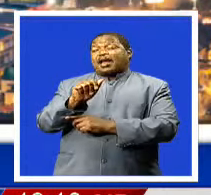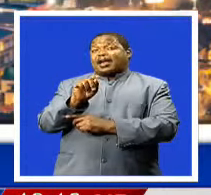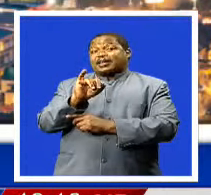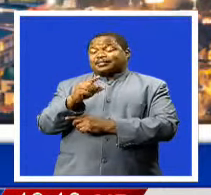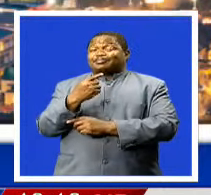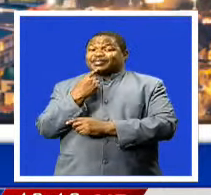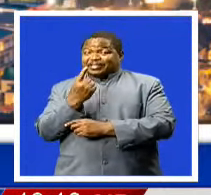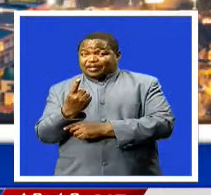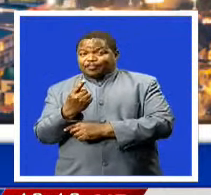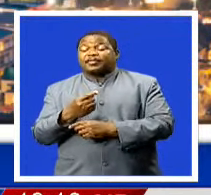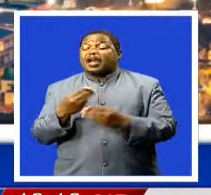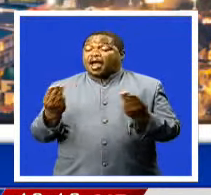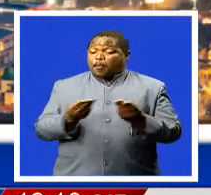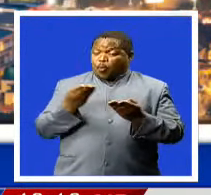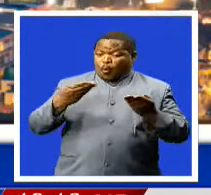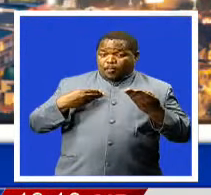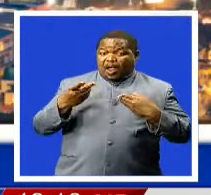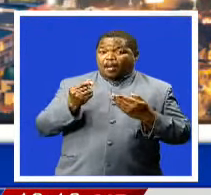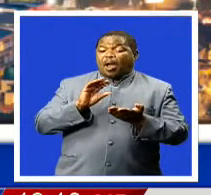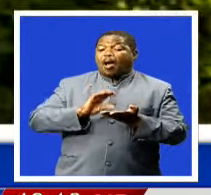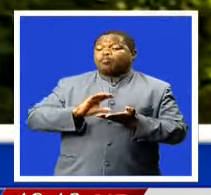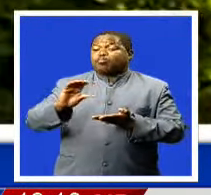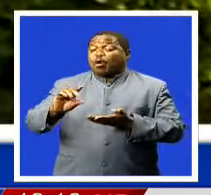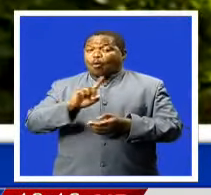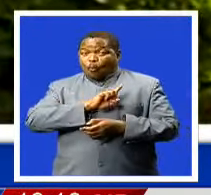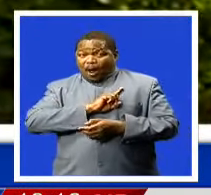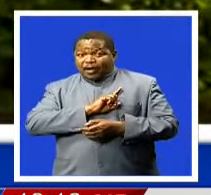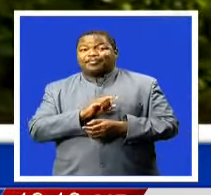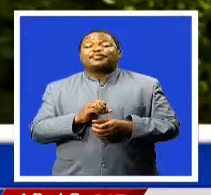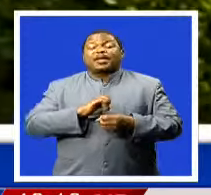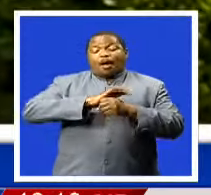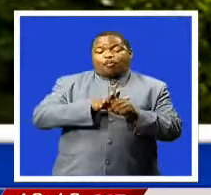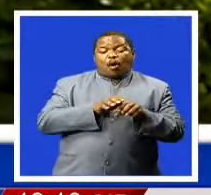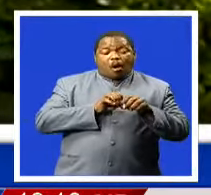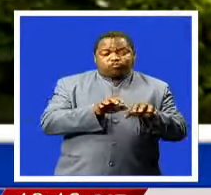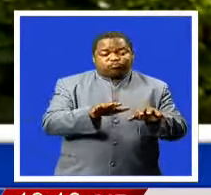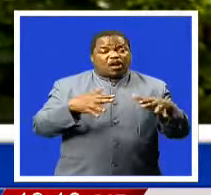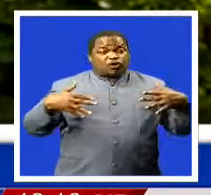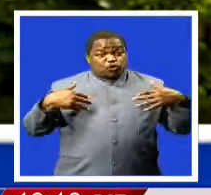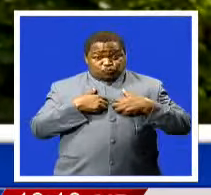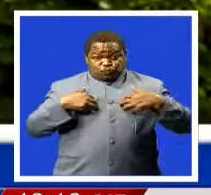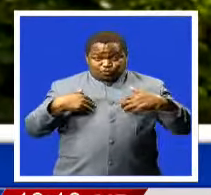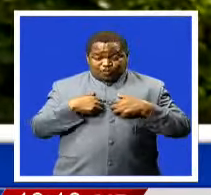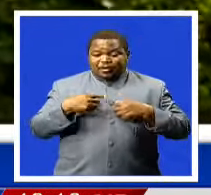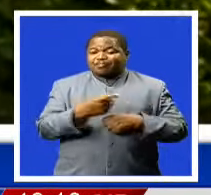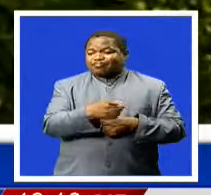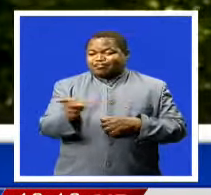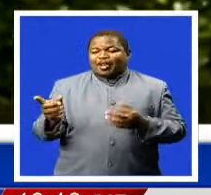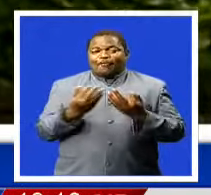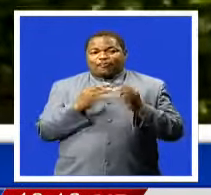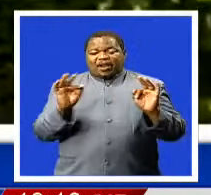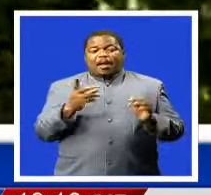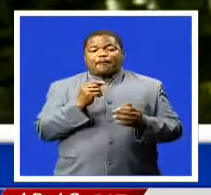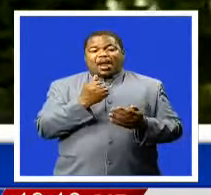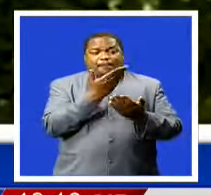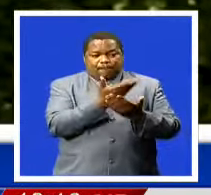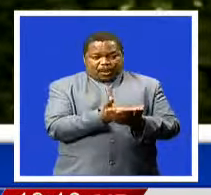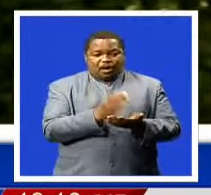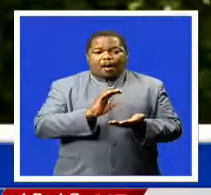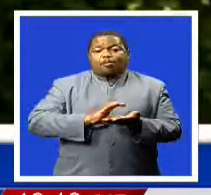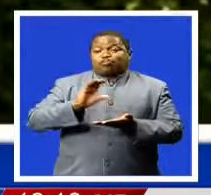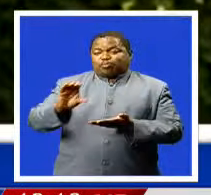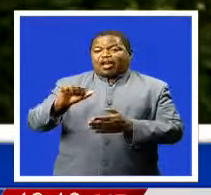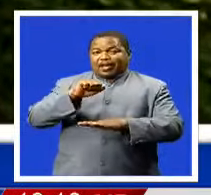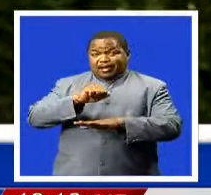ngumkhuhlane iCOVID-19 Imvuna yelitiko letekuvakasha netindzaba temvelo Moses Vilakati itsi